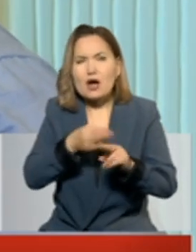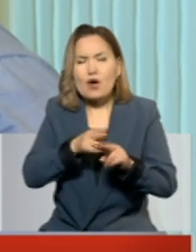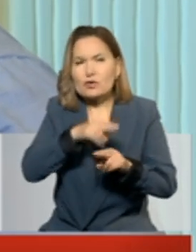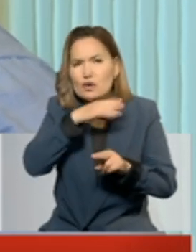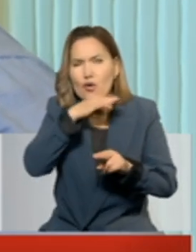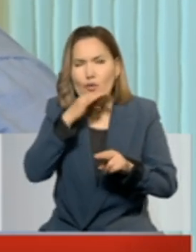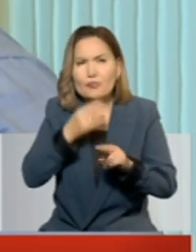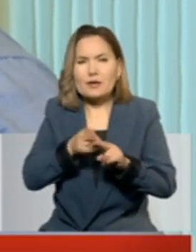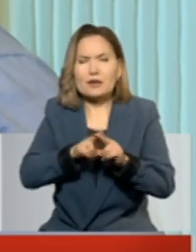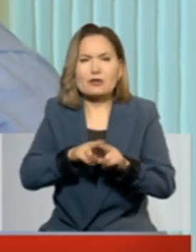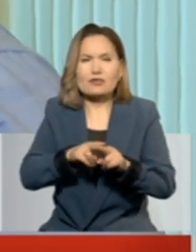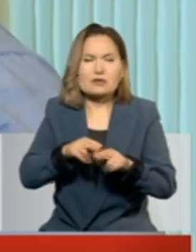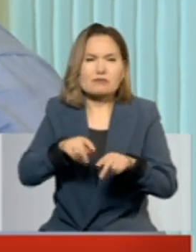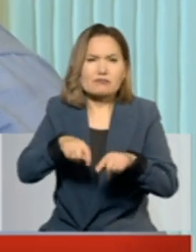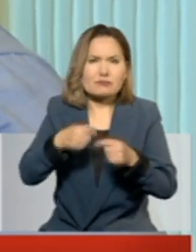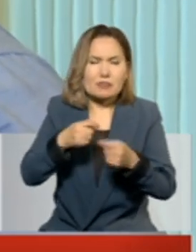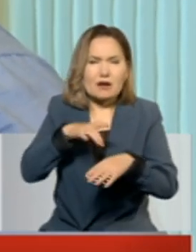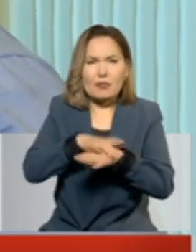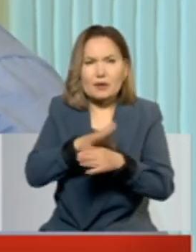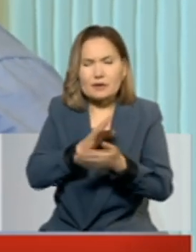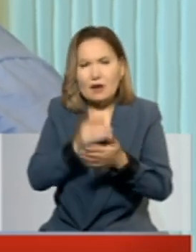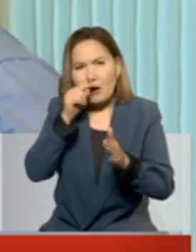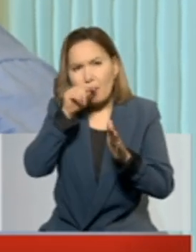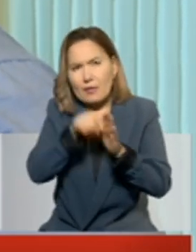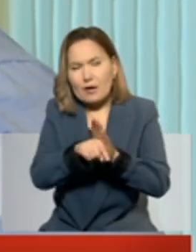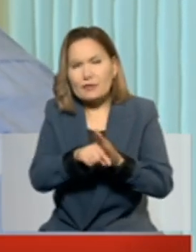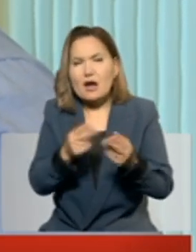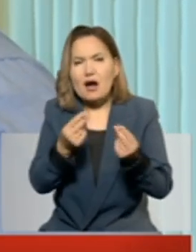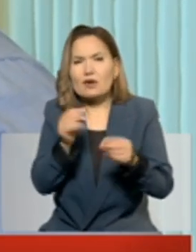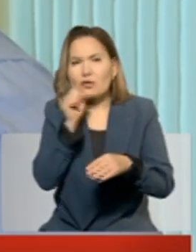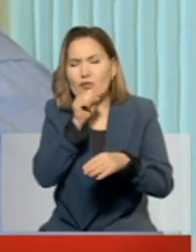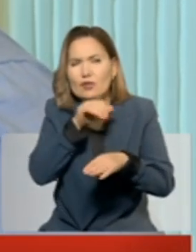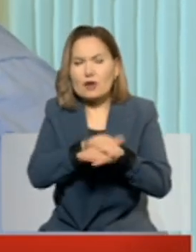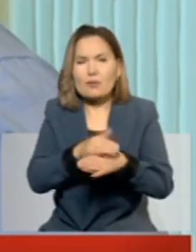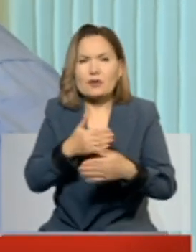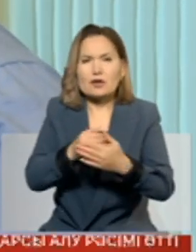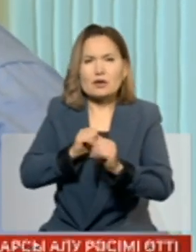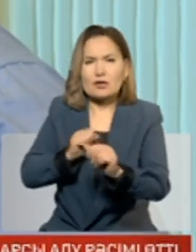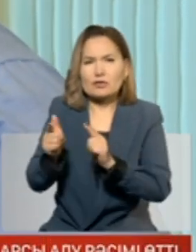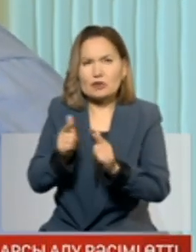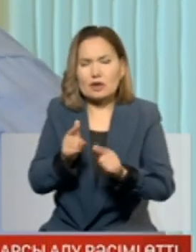Сондықтан біз қарапайым тұрғындарды ақпараттық сауаттылыққа, сандық қауіпсіздік мәселесіне үйретеміз.